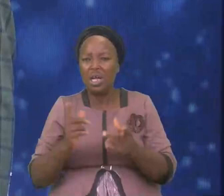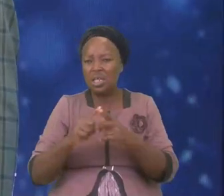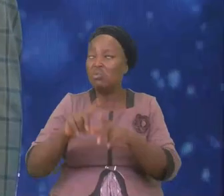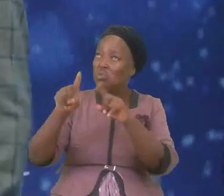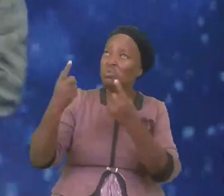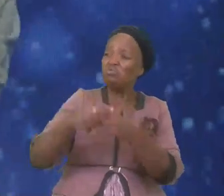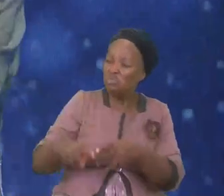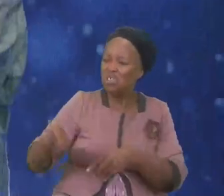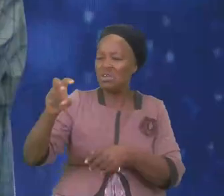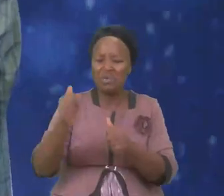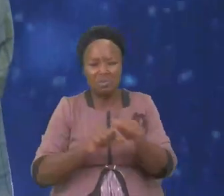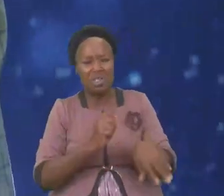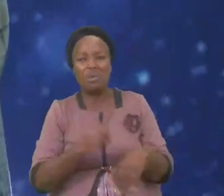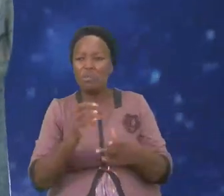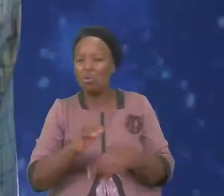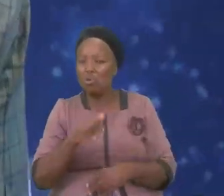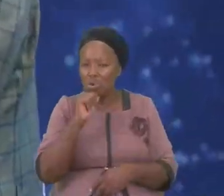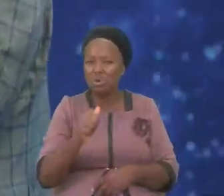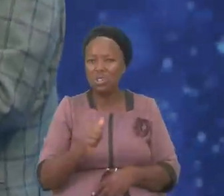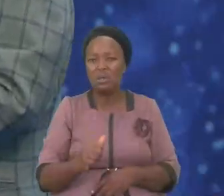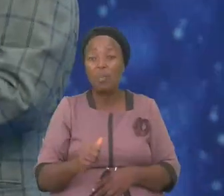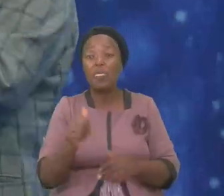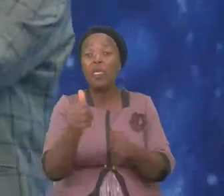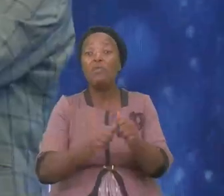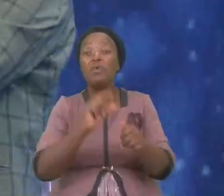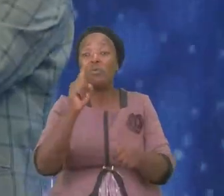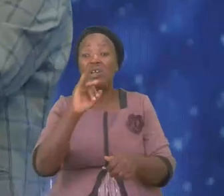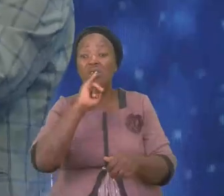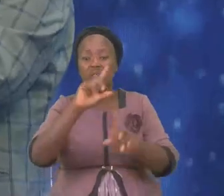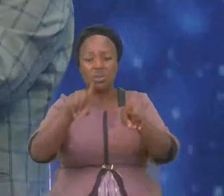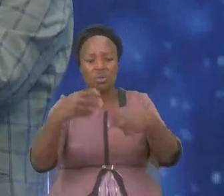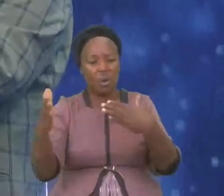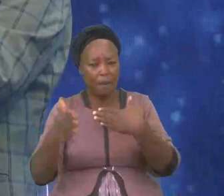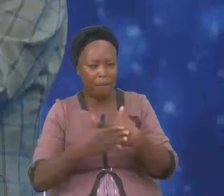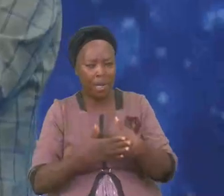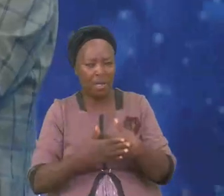même pas bien exposés, chacun est égaré.